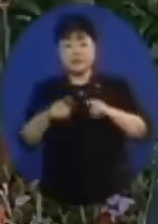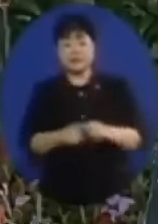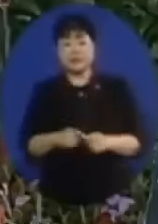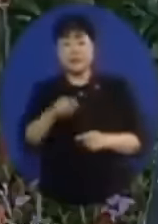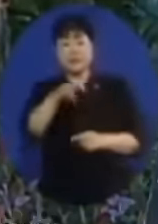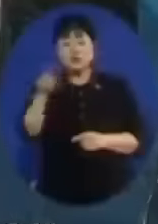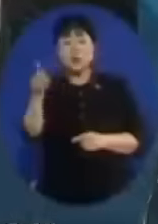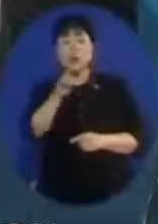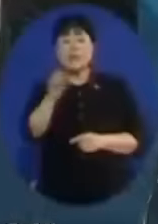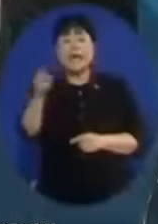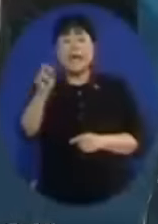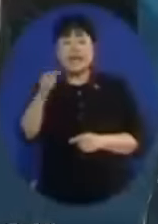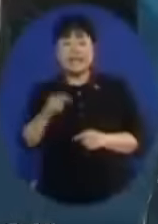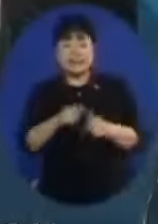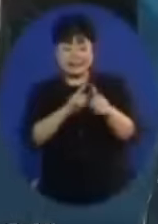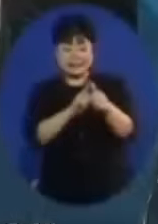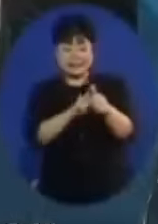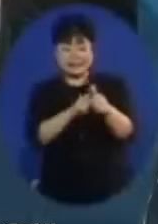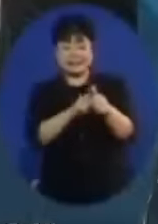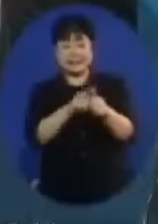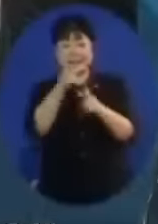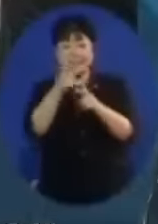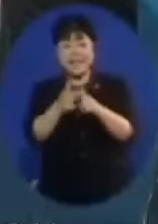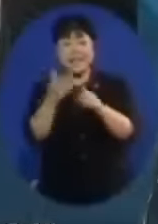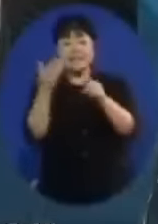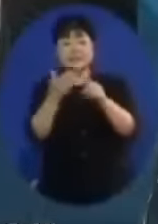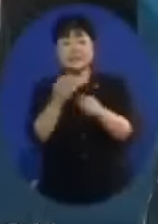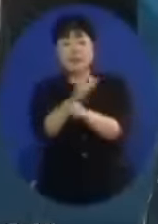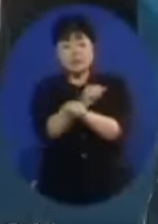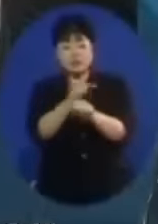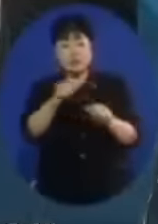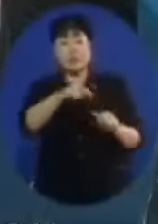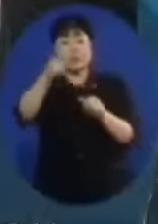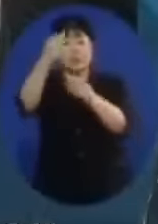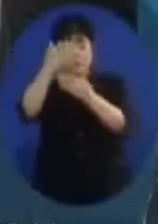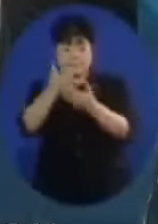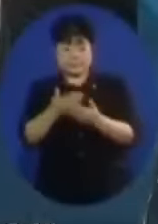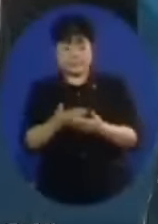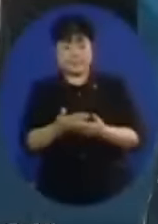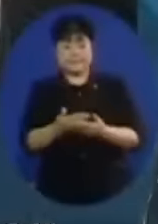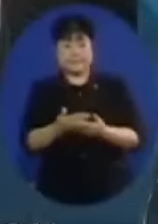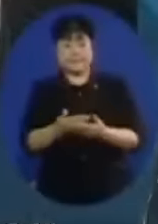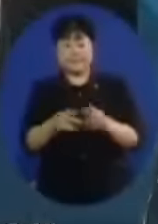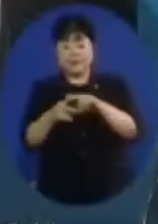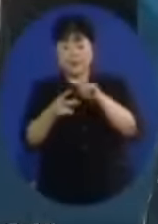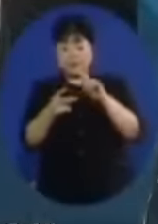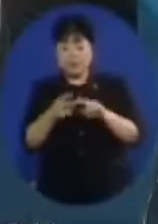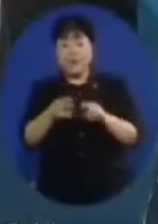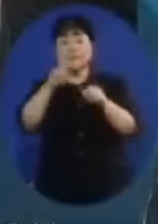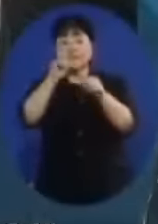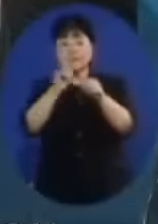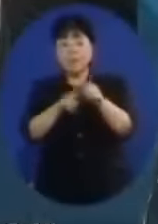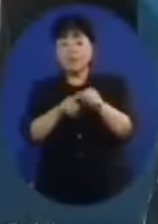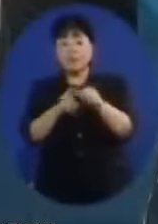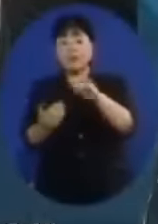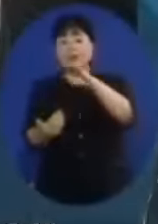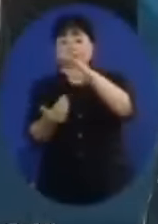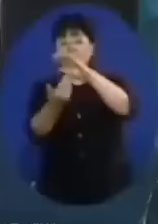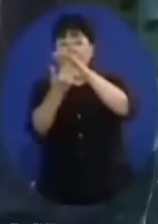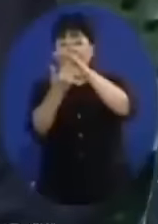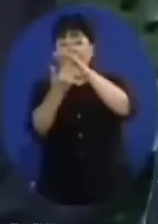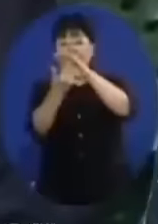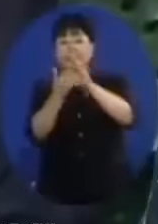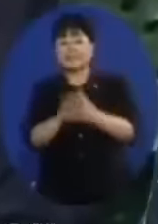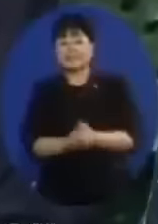조나단 에드워드는 예수님의 구속은 두 가지 목적을 성취했다고